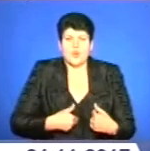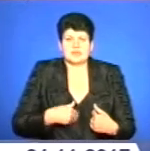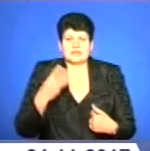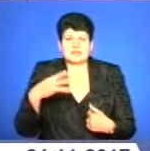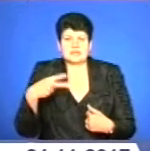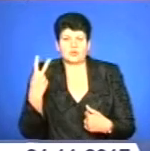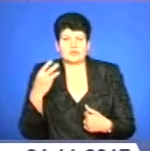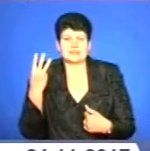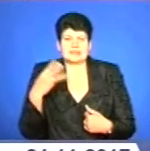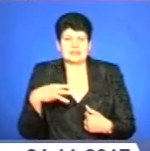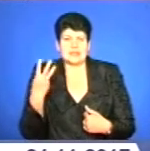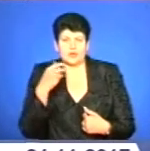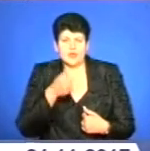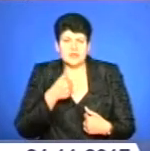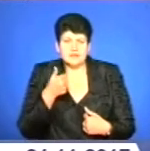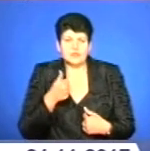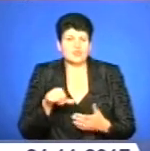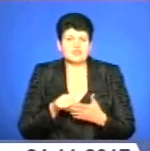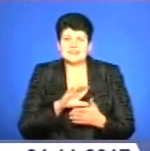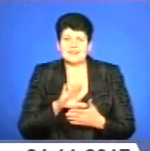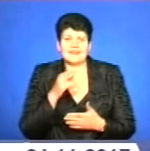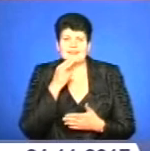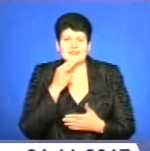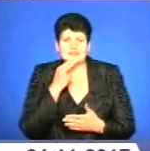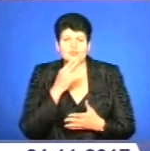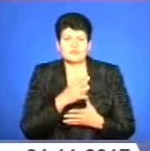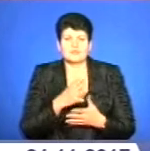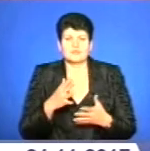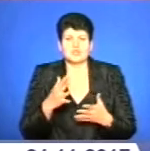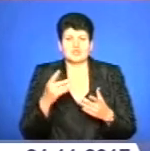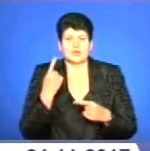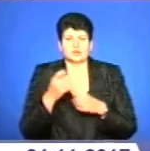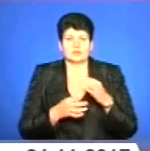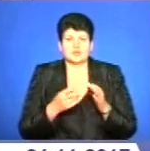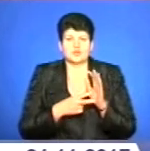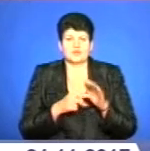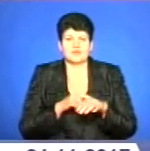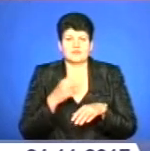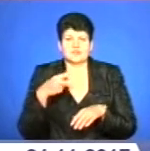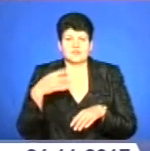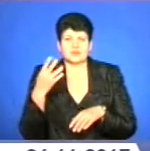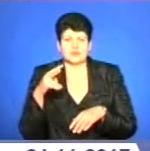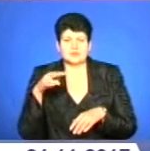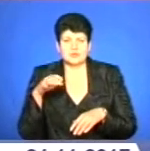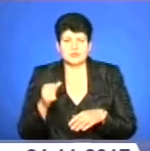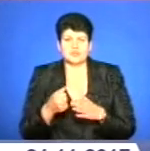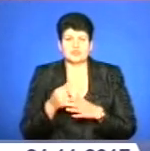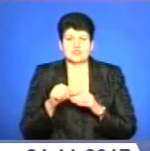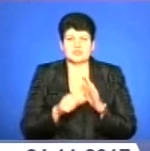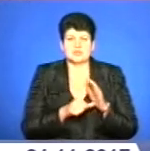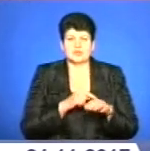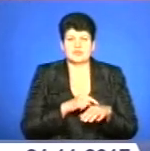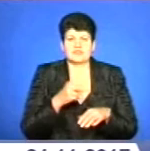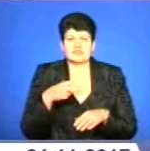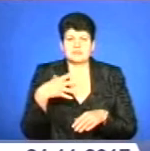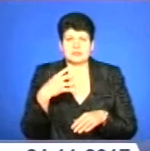роках. Учасники добровільно не їстимуть більше доби з 7 години 24 листопада і до 16 години 25